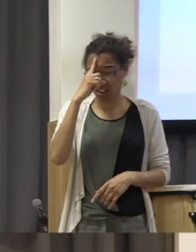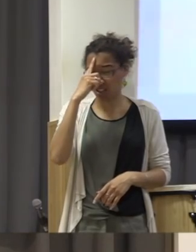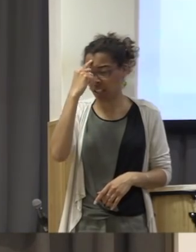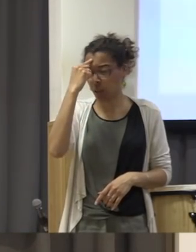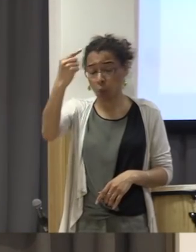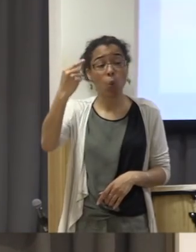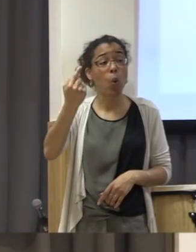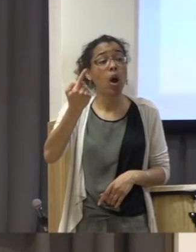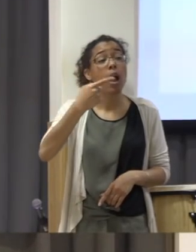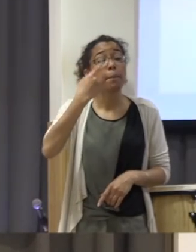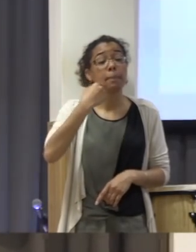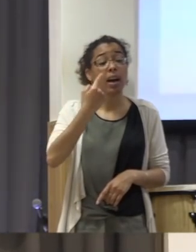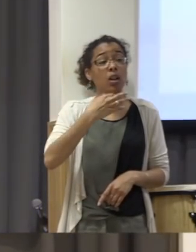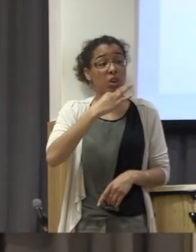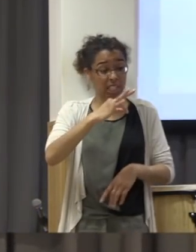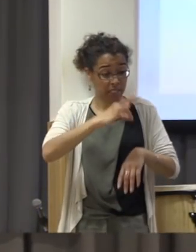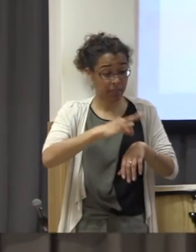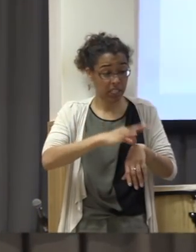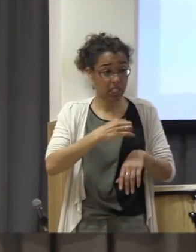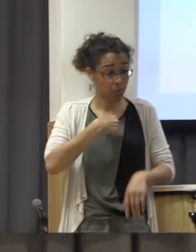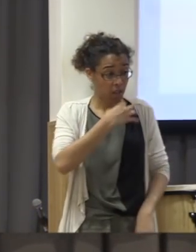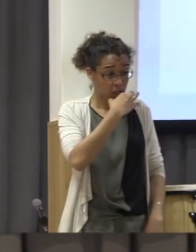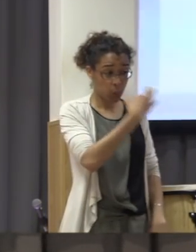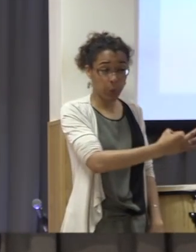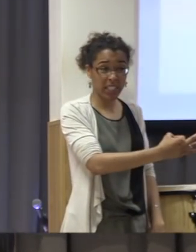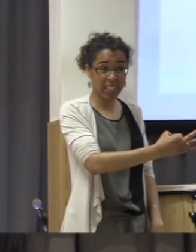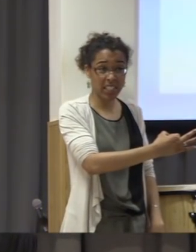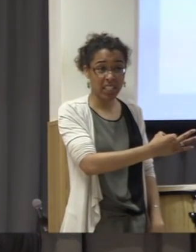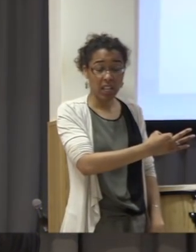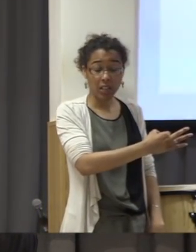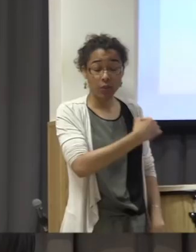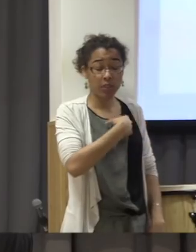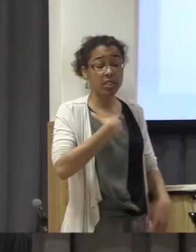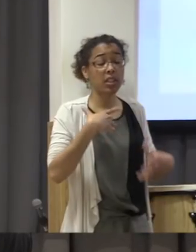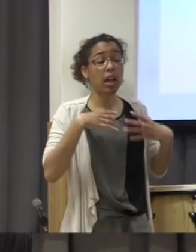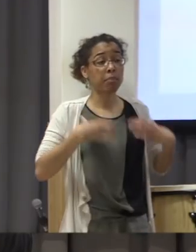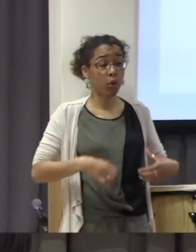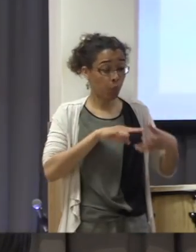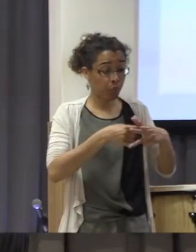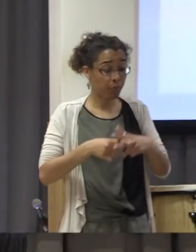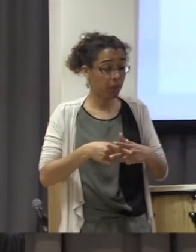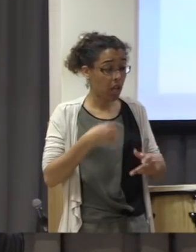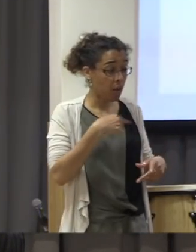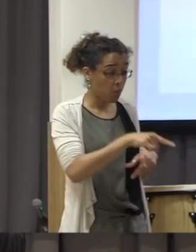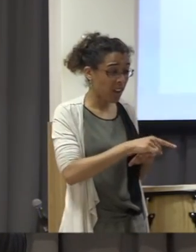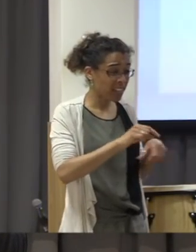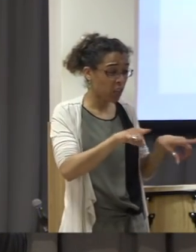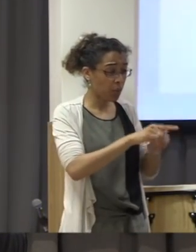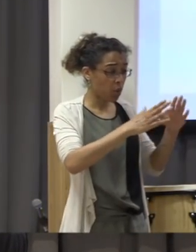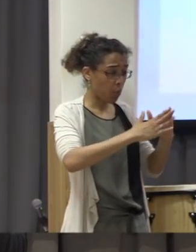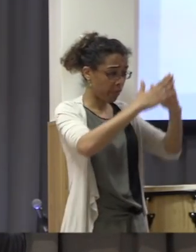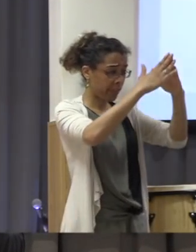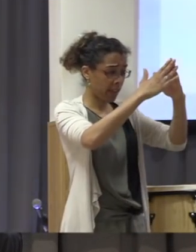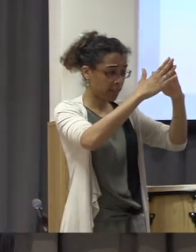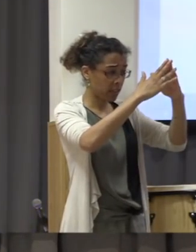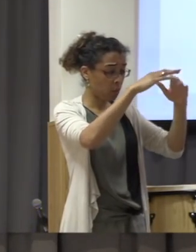parole. Je dis à cette maladie, l'emphysème, pour moi, tu es une montagne et je